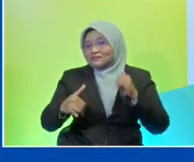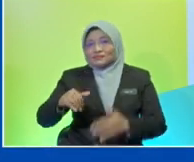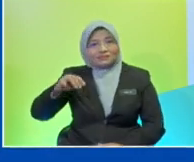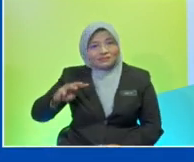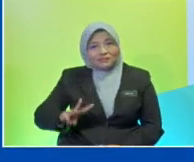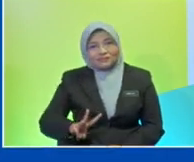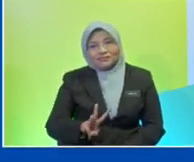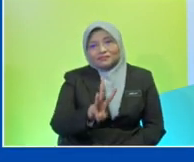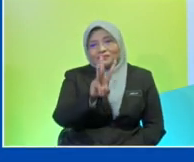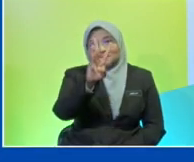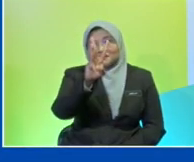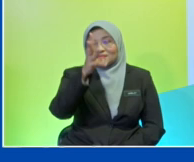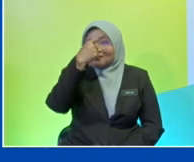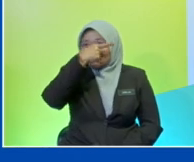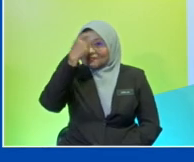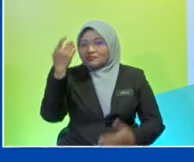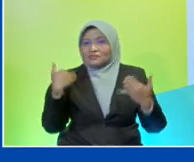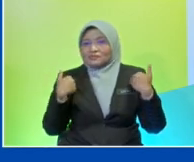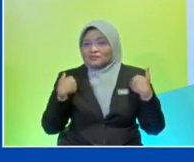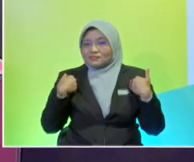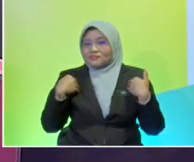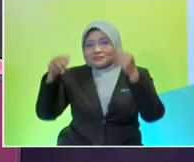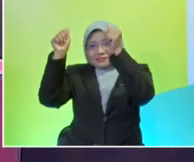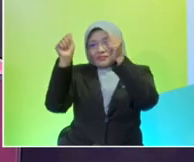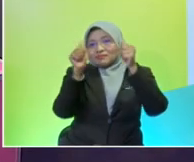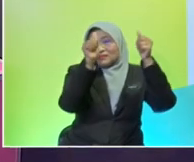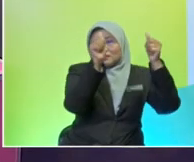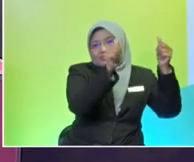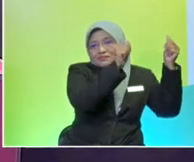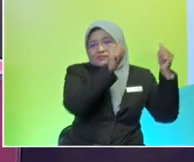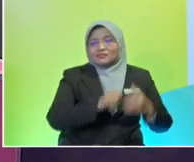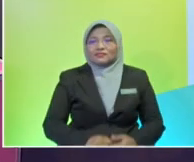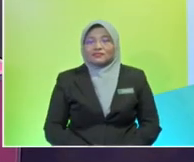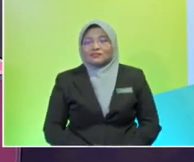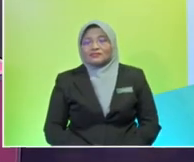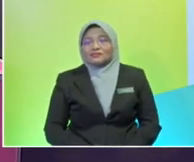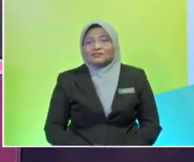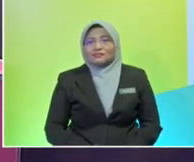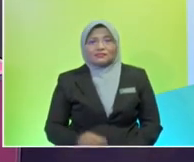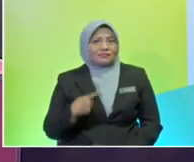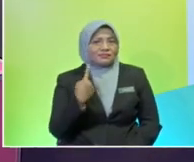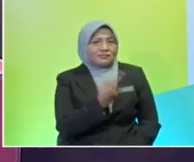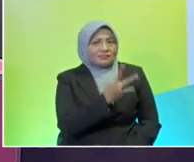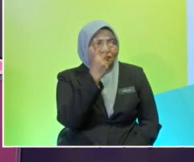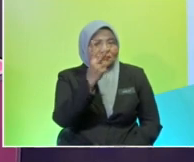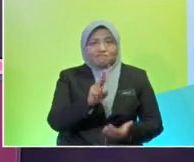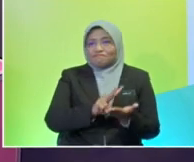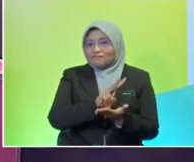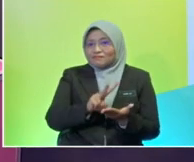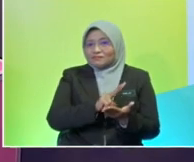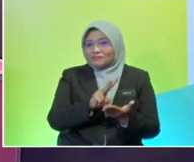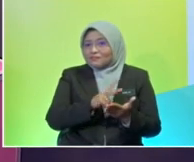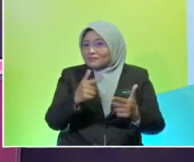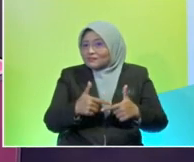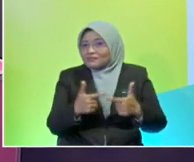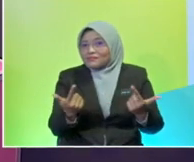dan ketika pula ya Apa video yang tentang cuaca berangin kita lihat pupuk